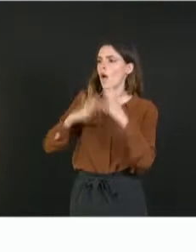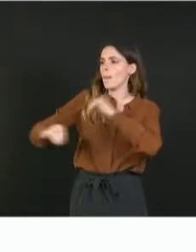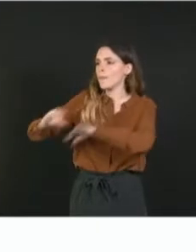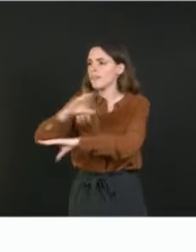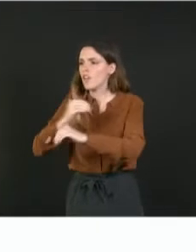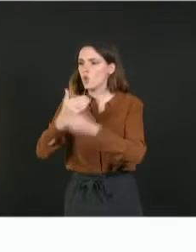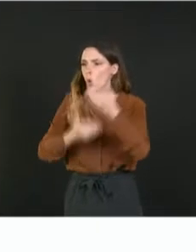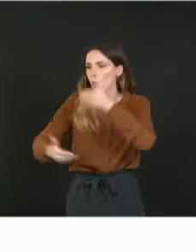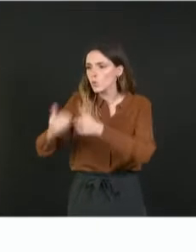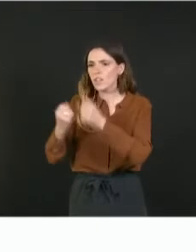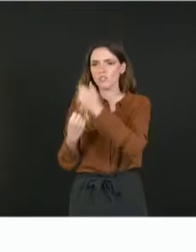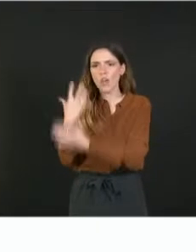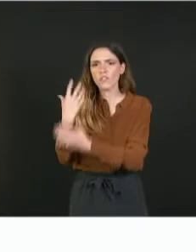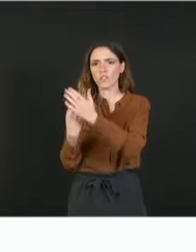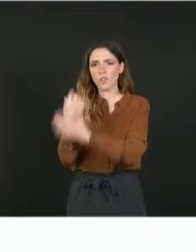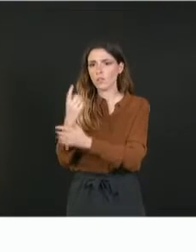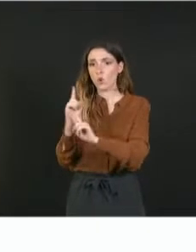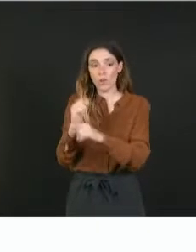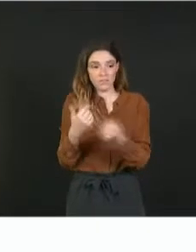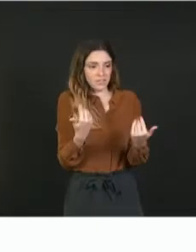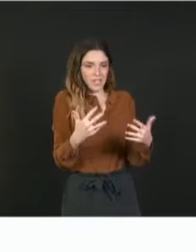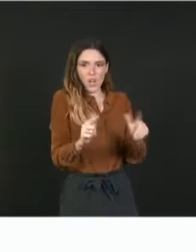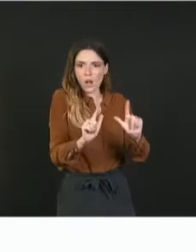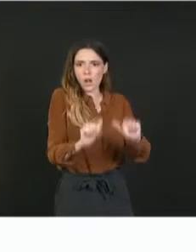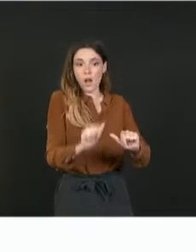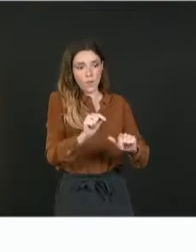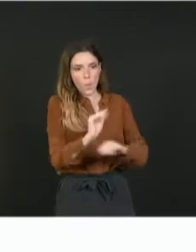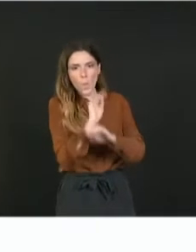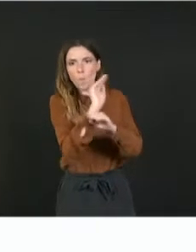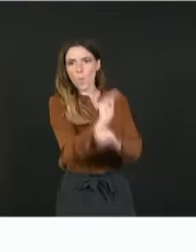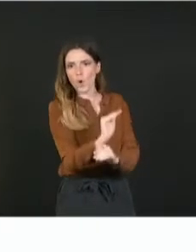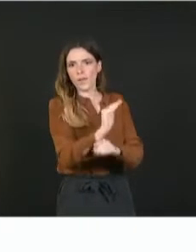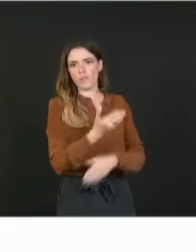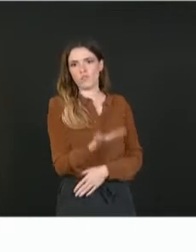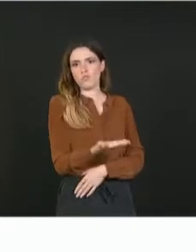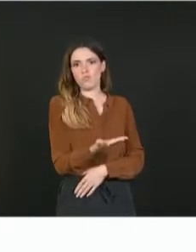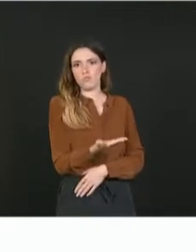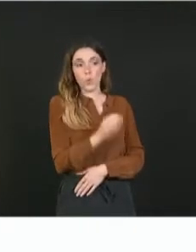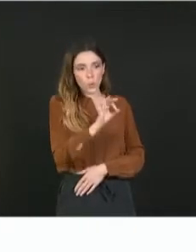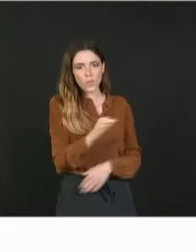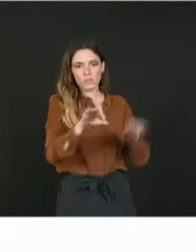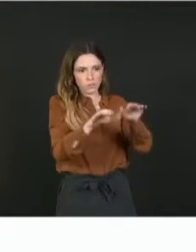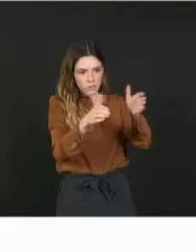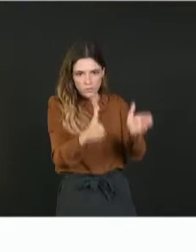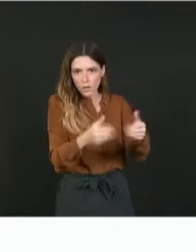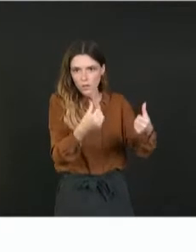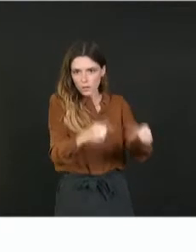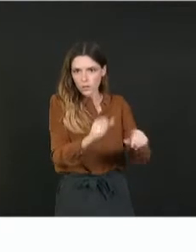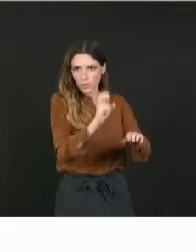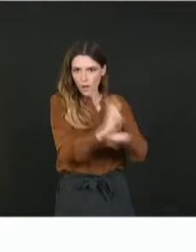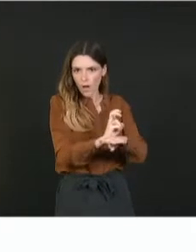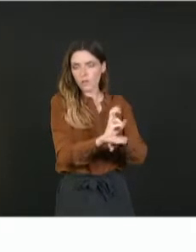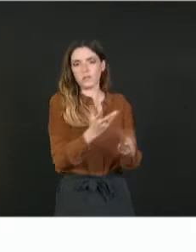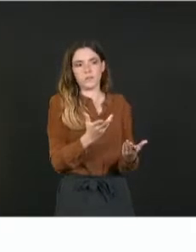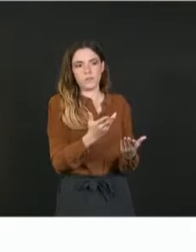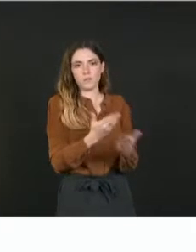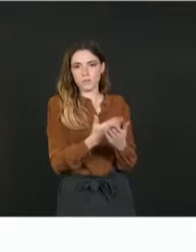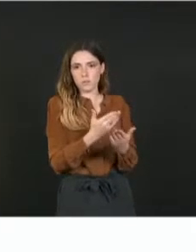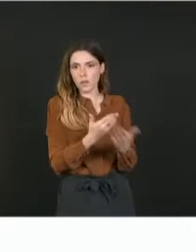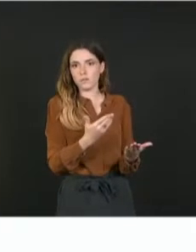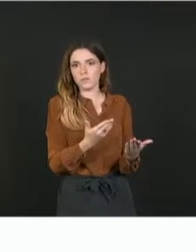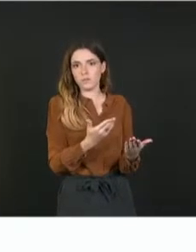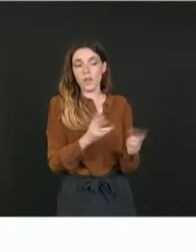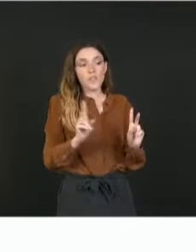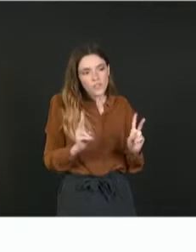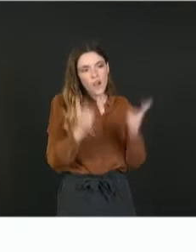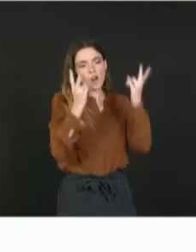sorte que ce qui est déjà en place le reste et soit protégé. Ça mérite en fait une protection par le fait